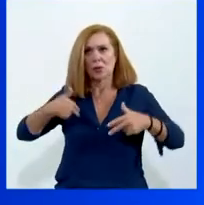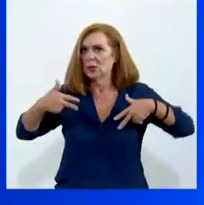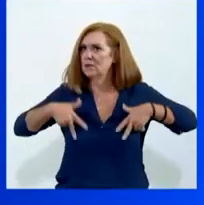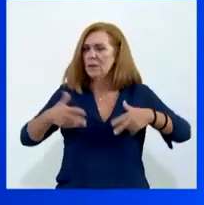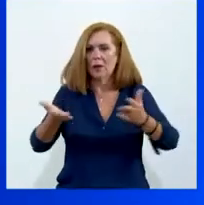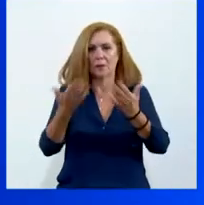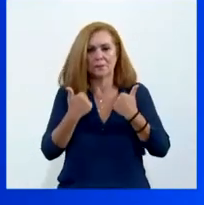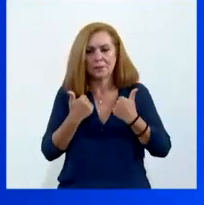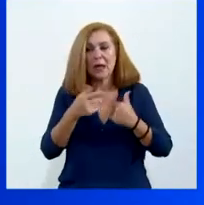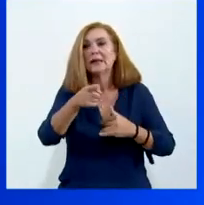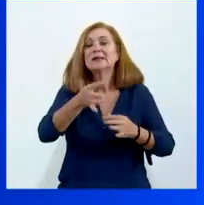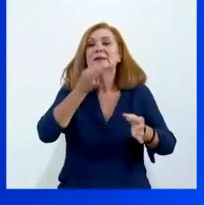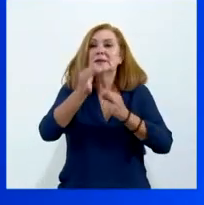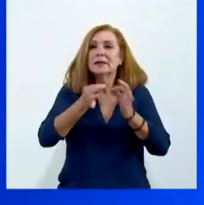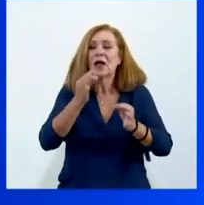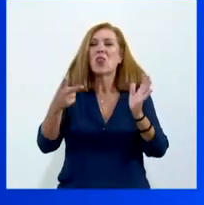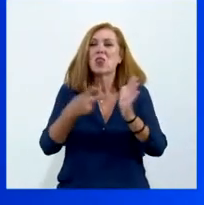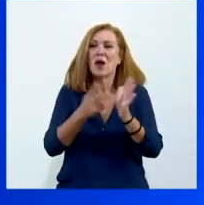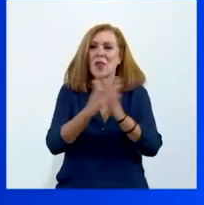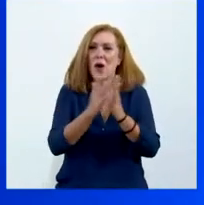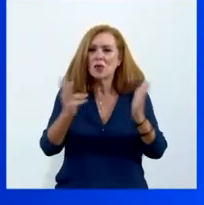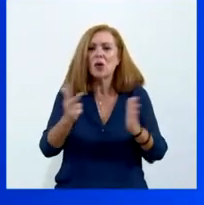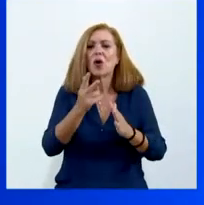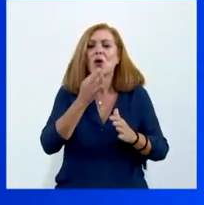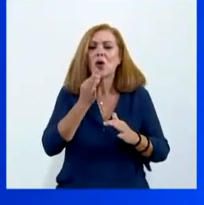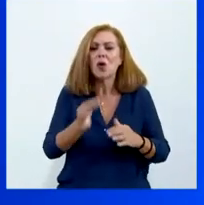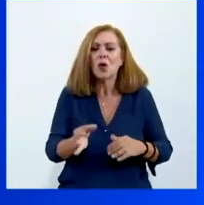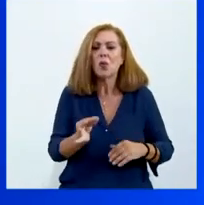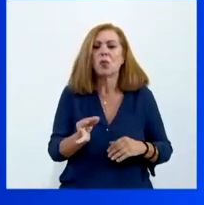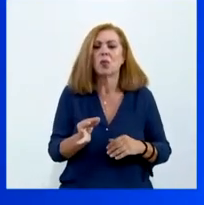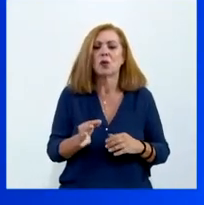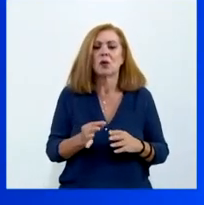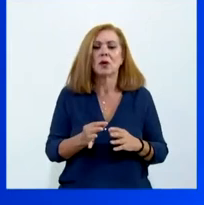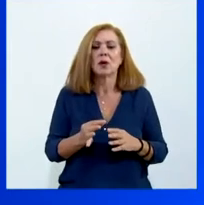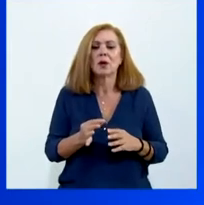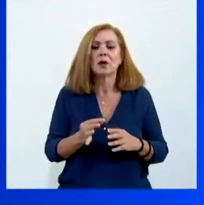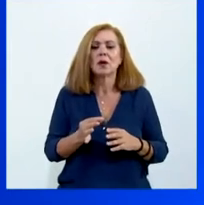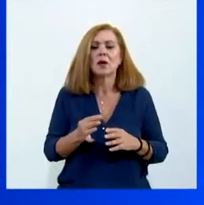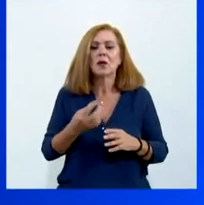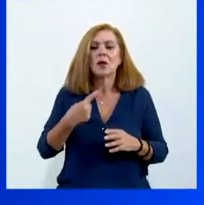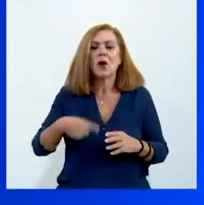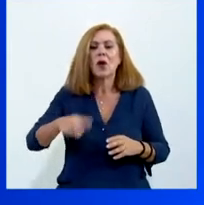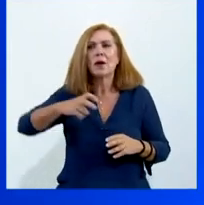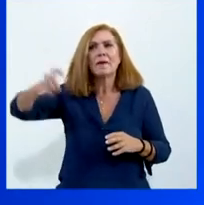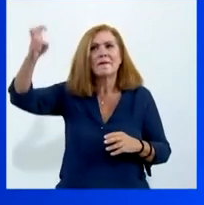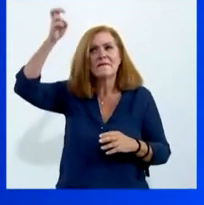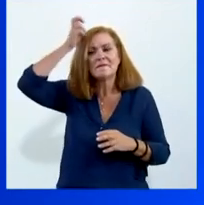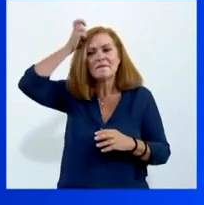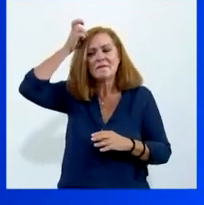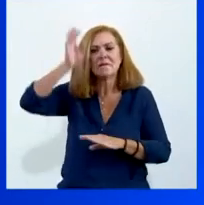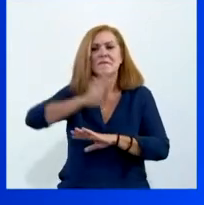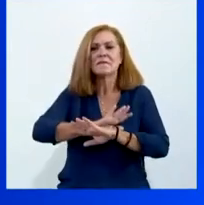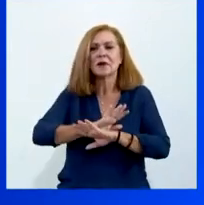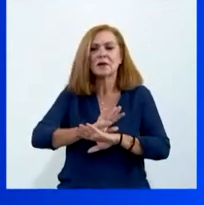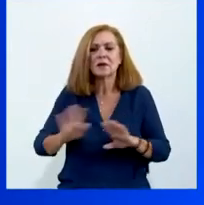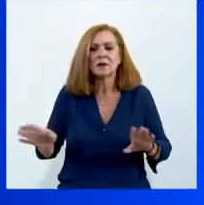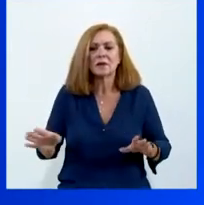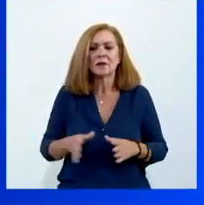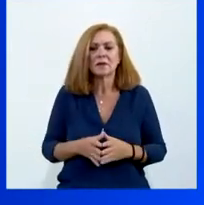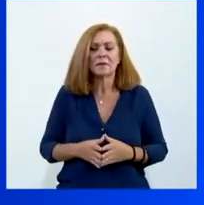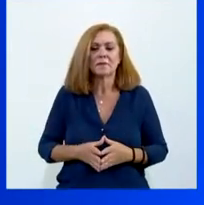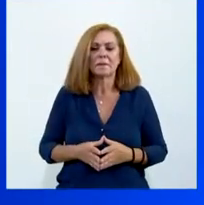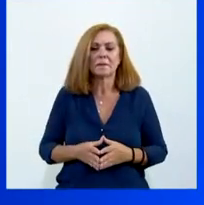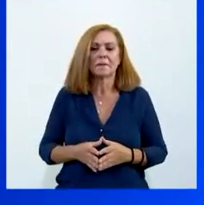Αναφέρεσαι στο 2018 ακριβώς γιατί το 2018 έχει καταγραφεί στο συλλογικό υποσυνείδητο